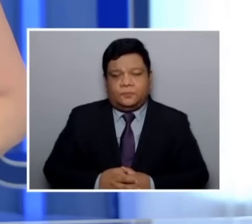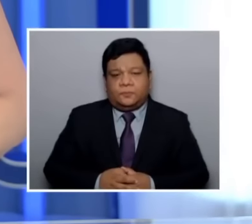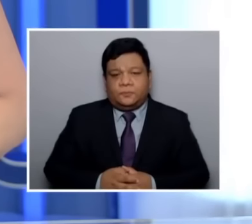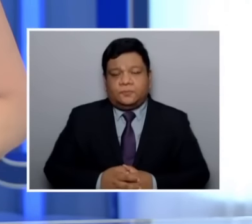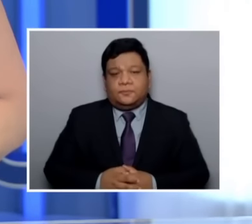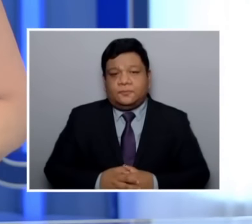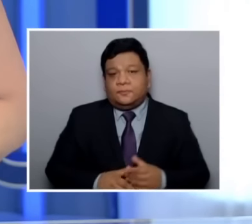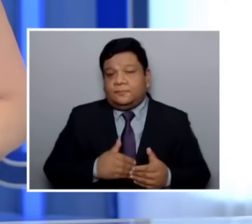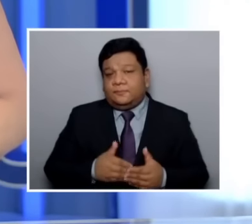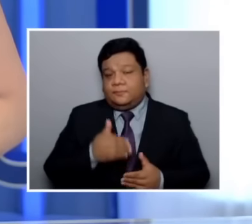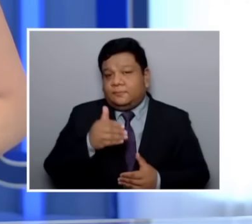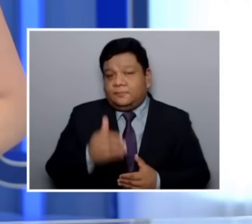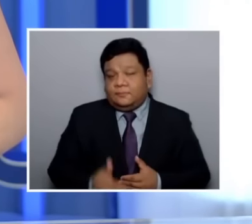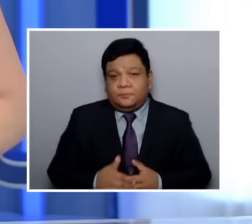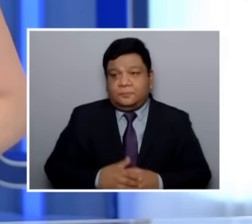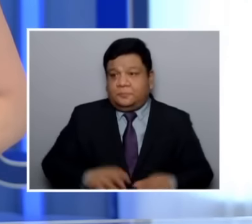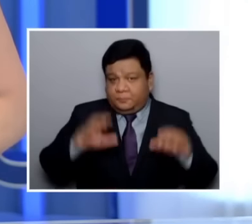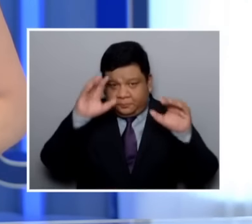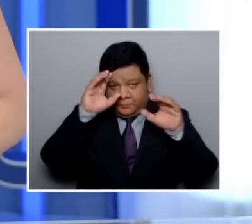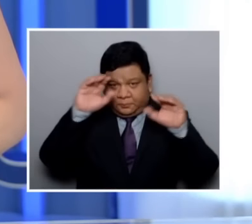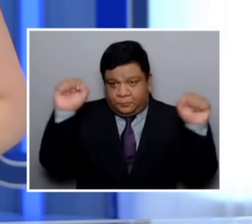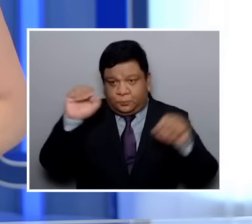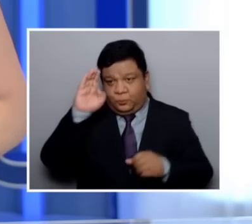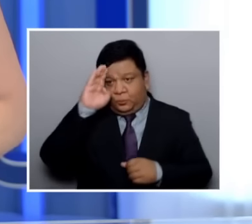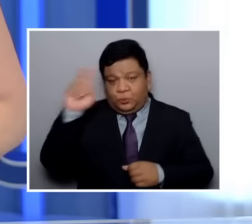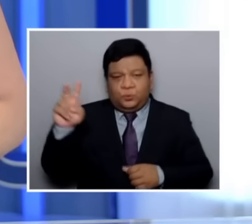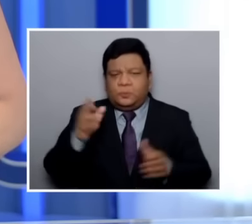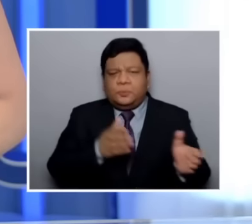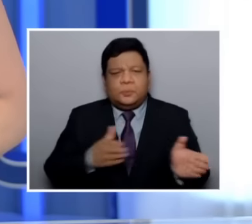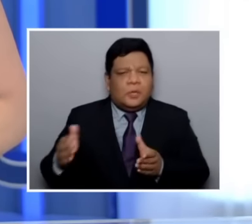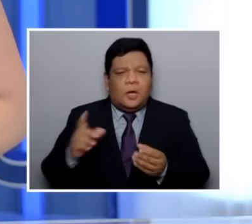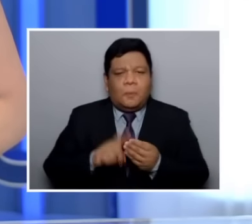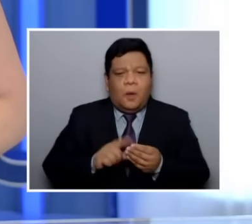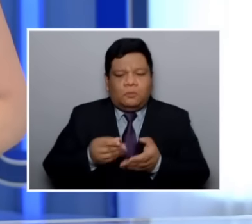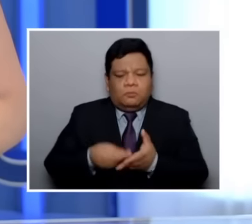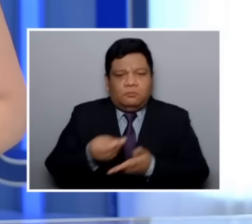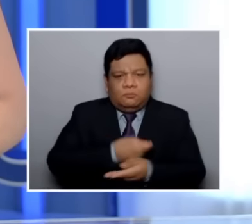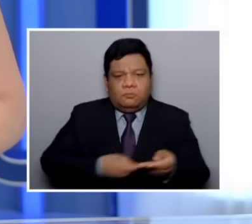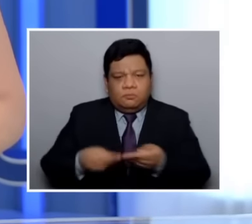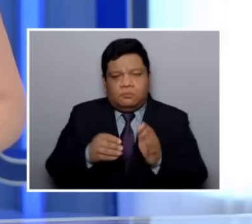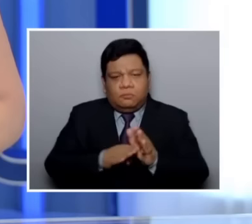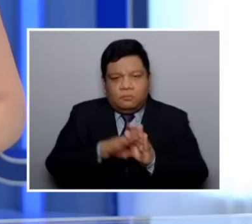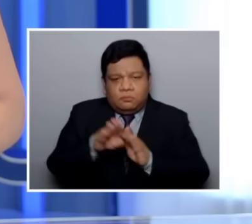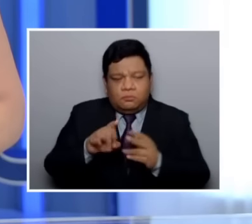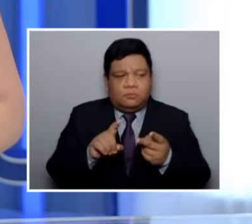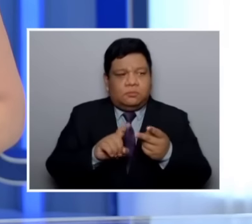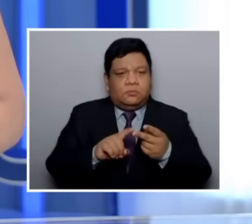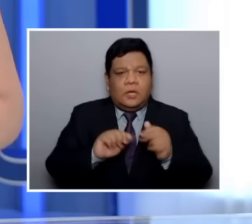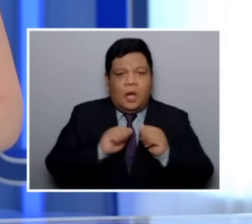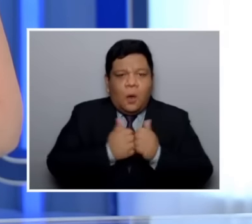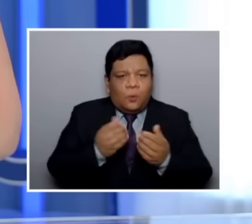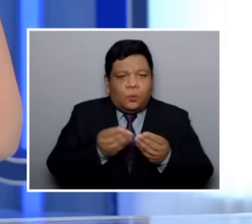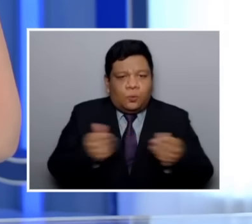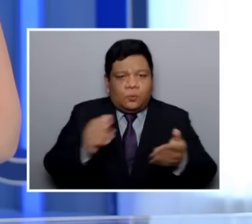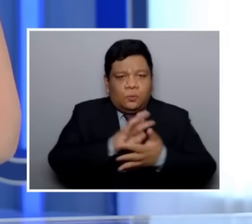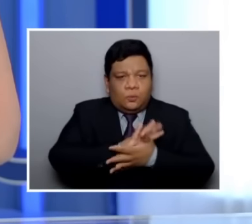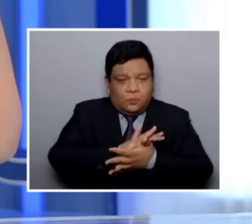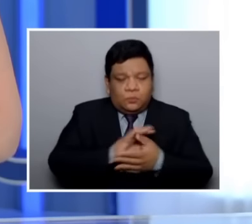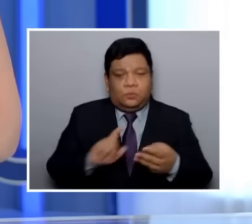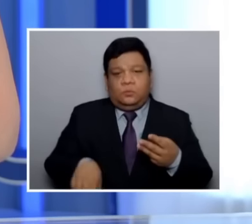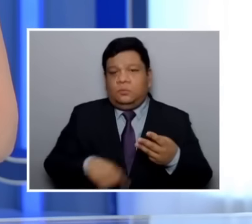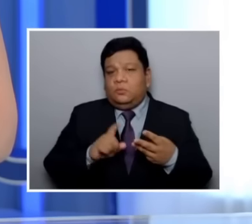Ang plano ng Administrasyong Marcos sa pagbangon ng ekonomiya, pagtugon ng pandemya ng COVID-19 at